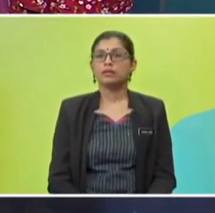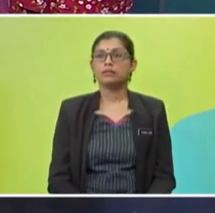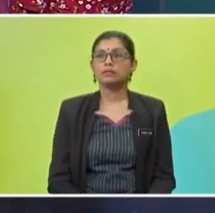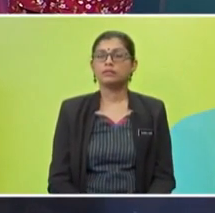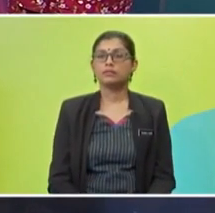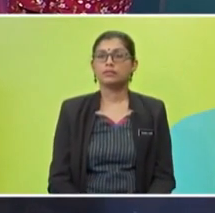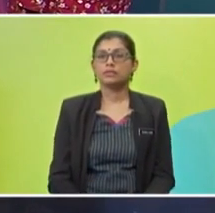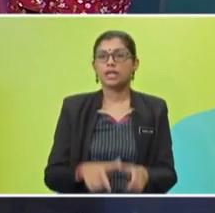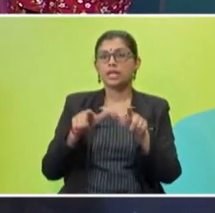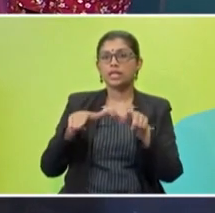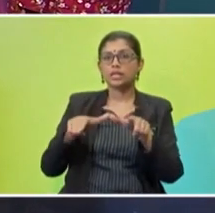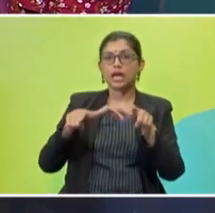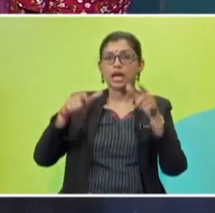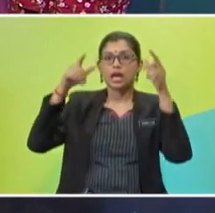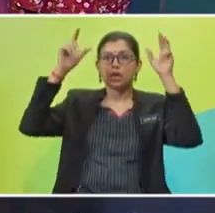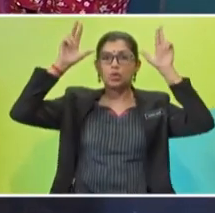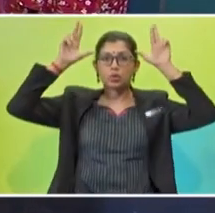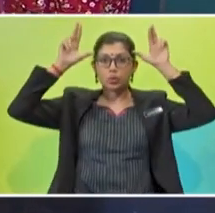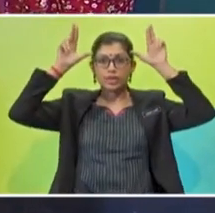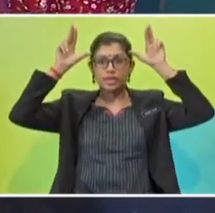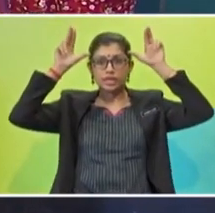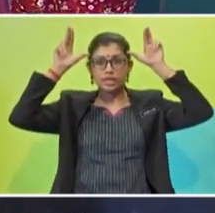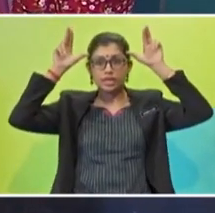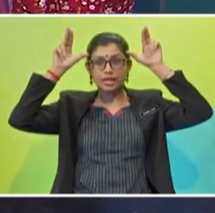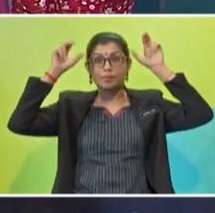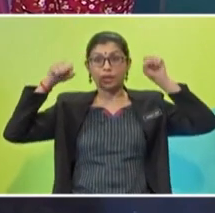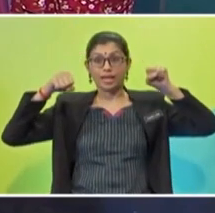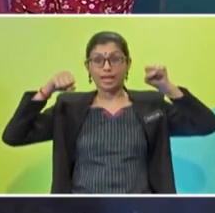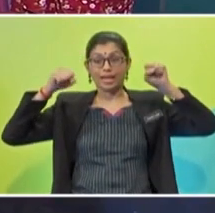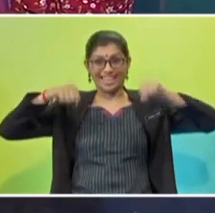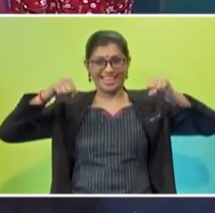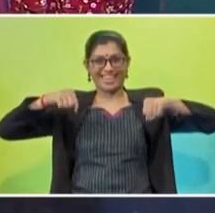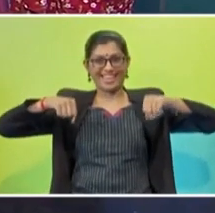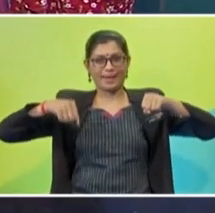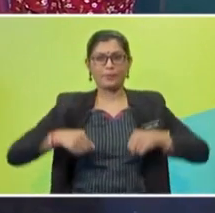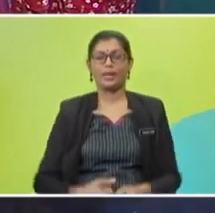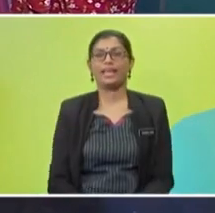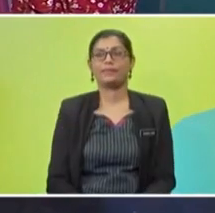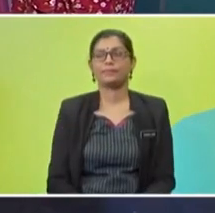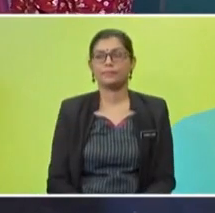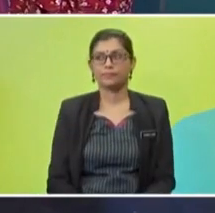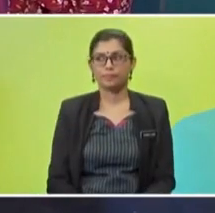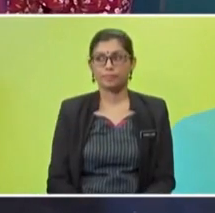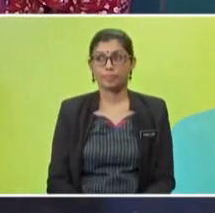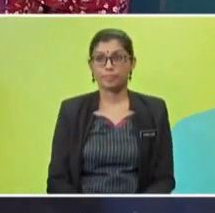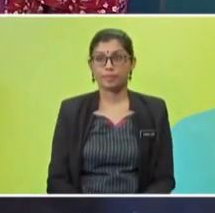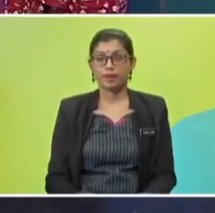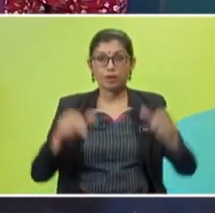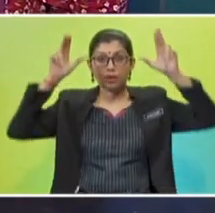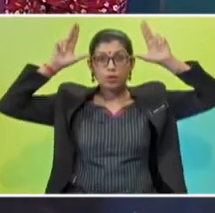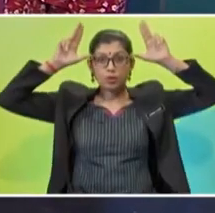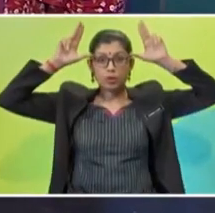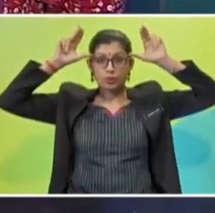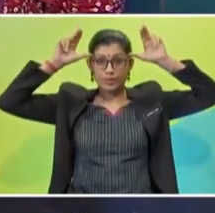kode mesinnya boleh boleh nah oke kita kode ngapain iku the